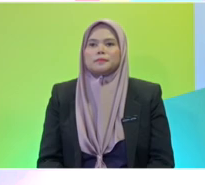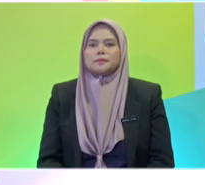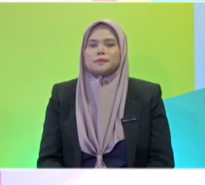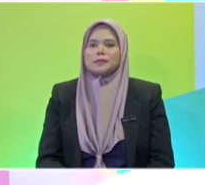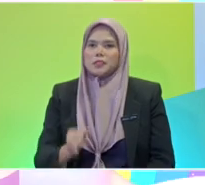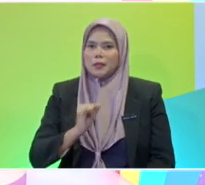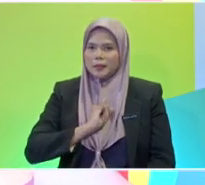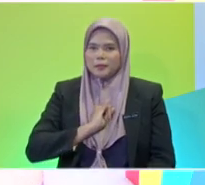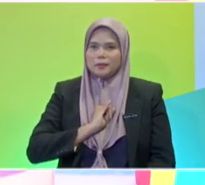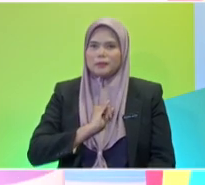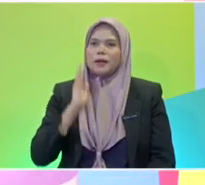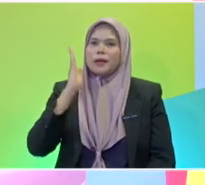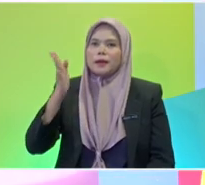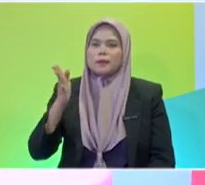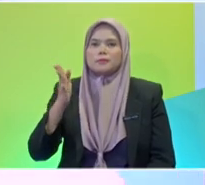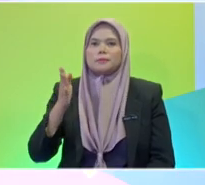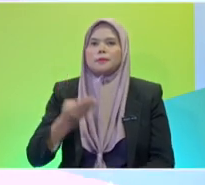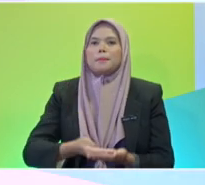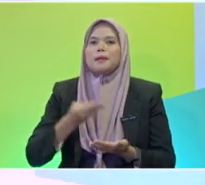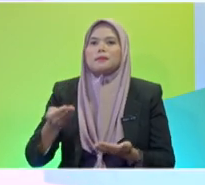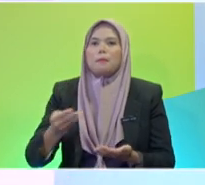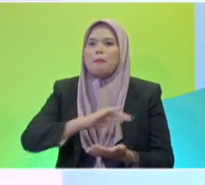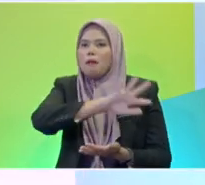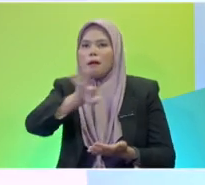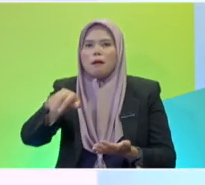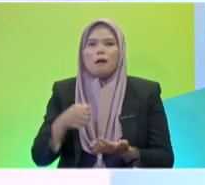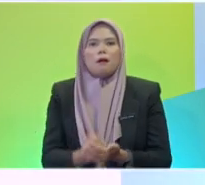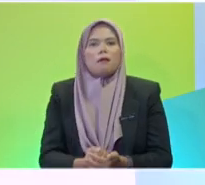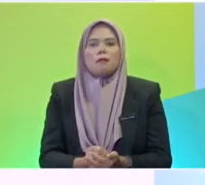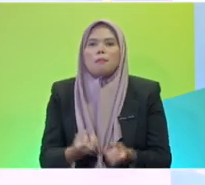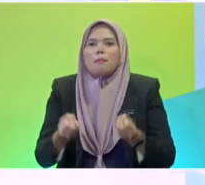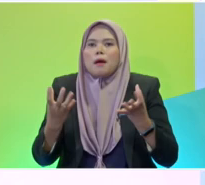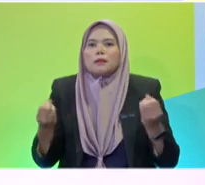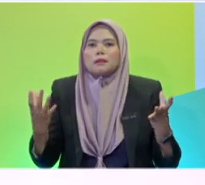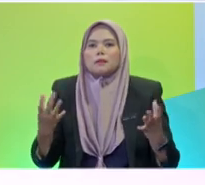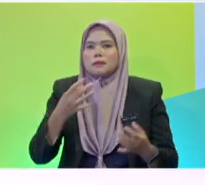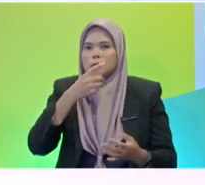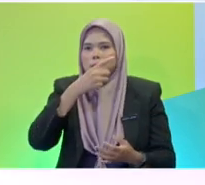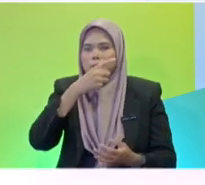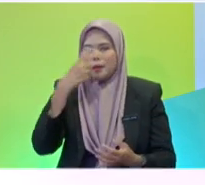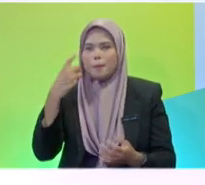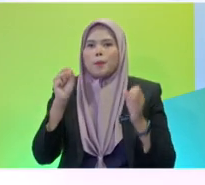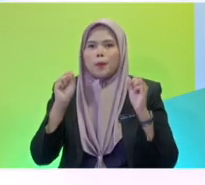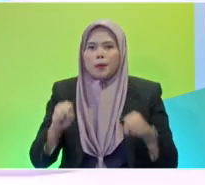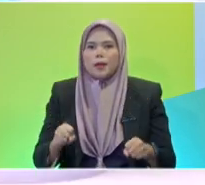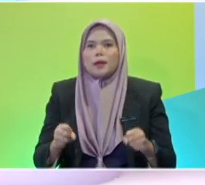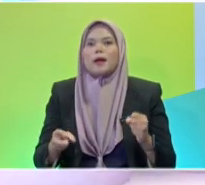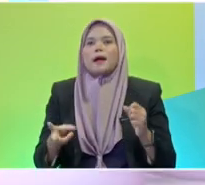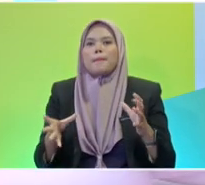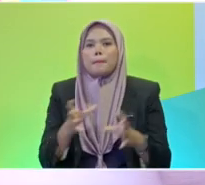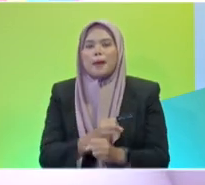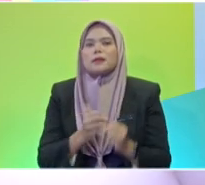Saya akan membeli secara Bukan karyanya ia akan mendapat jimat dan mendapat harga